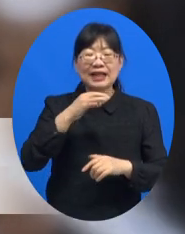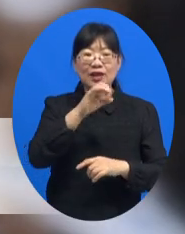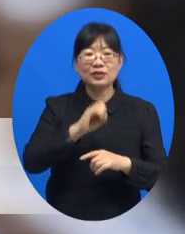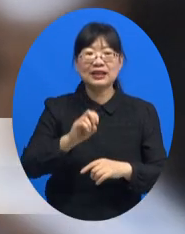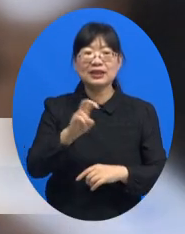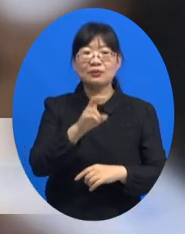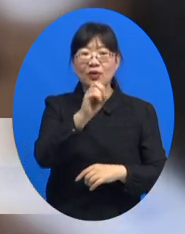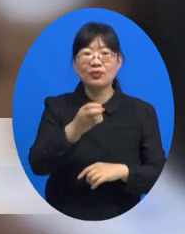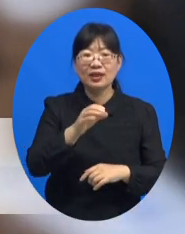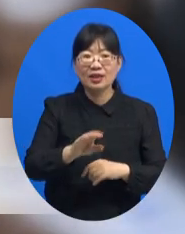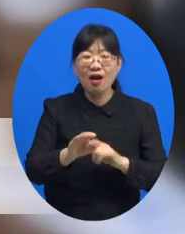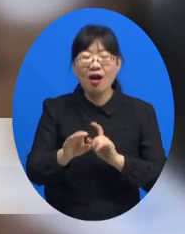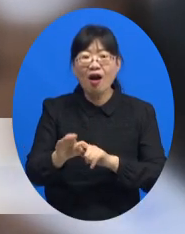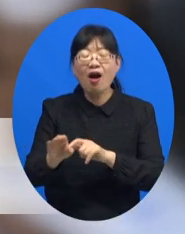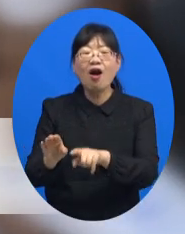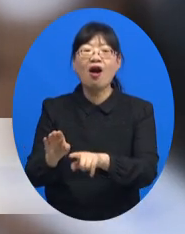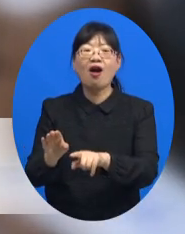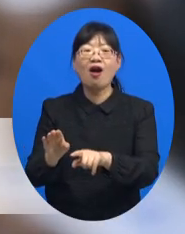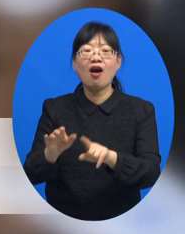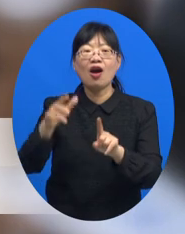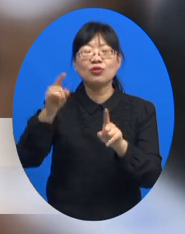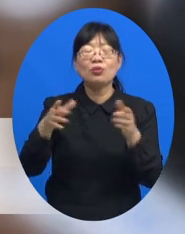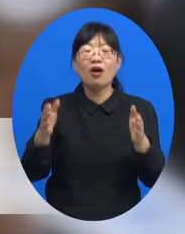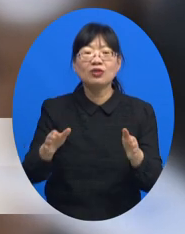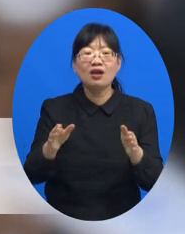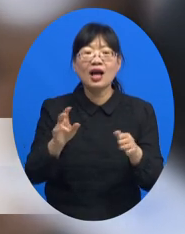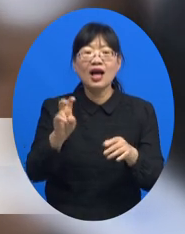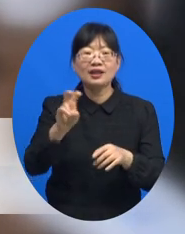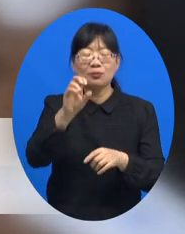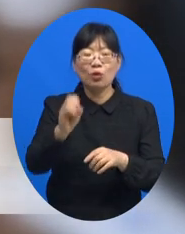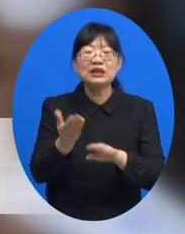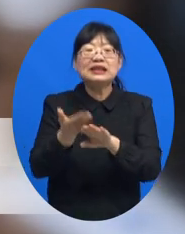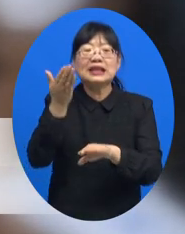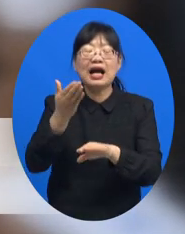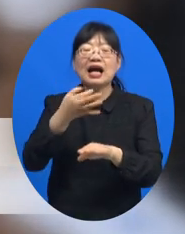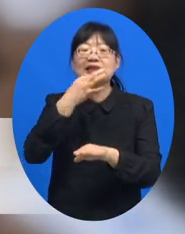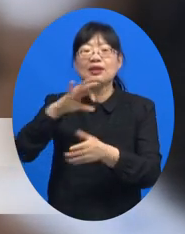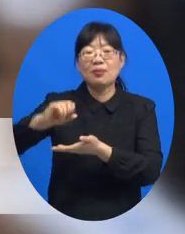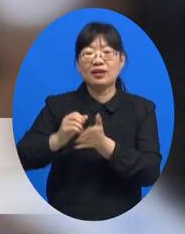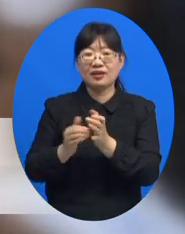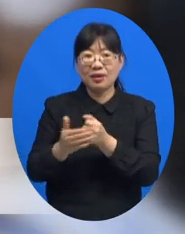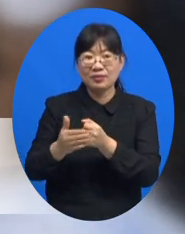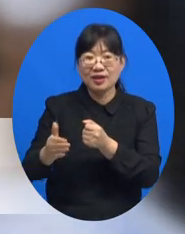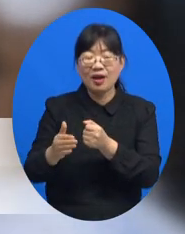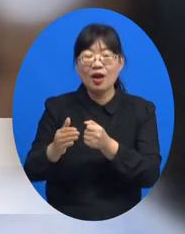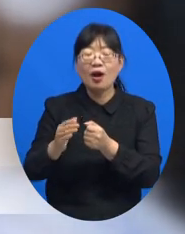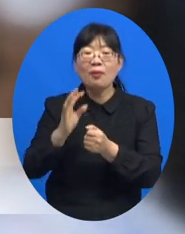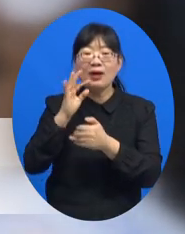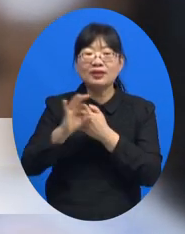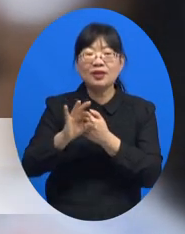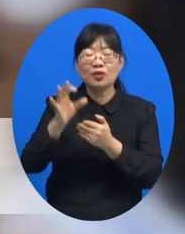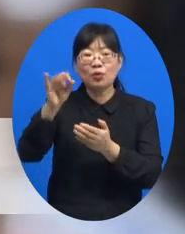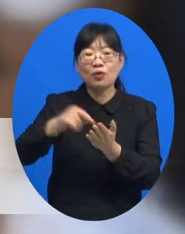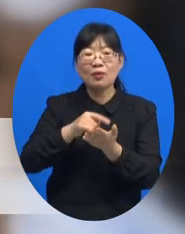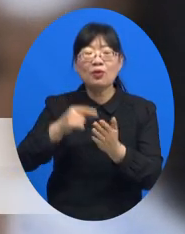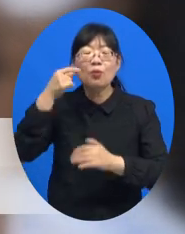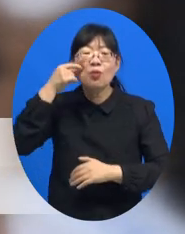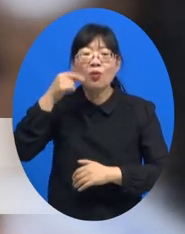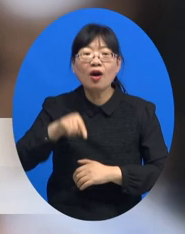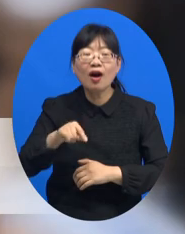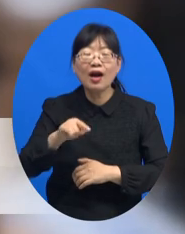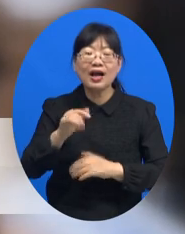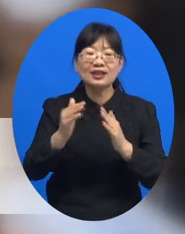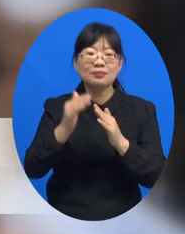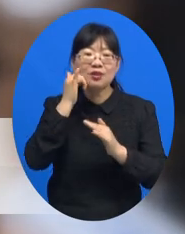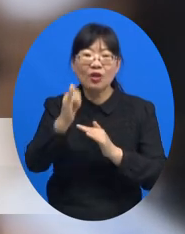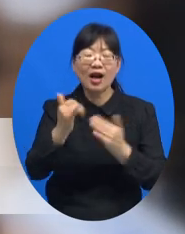만에 20% 넘게 바꾸는 거니까 예. 네. 그런 식으로 하고 만약에 이제 돈을 못 갚으면 이제 뭐 집에